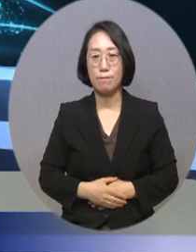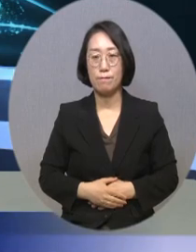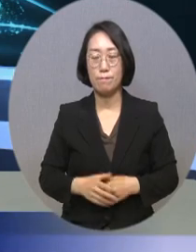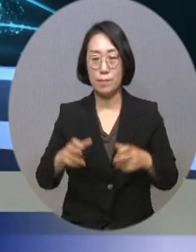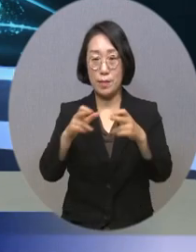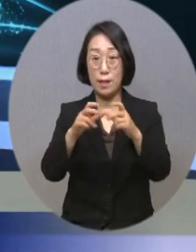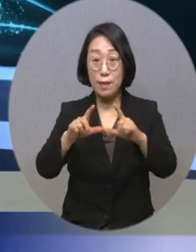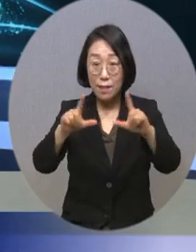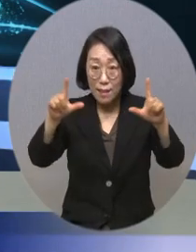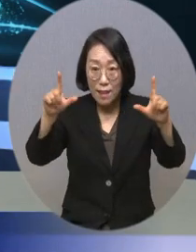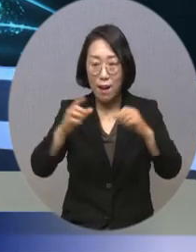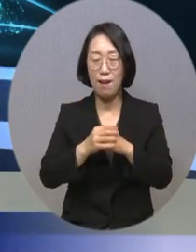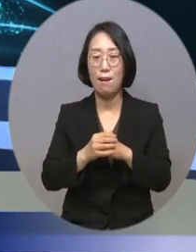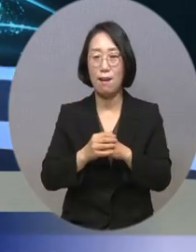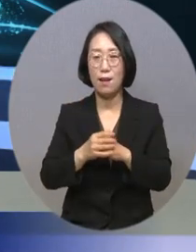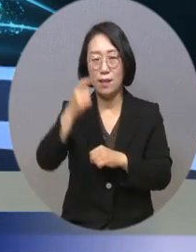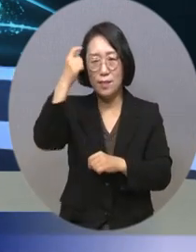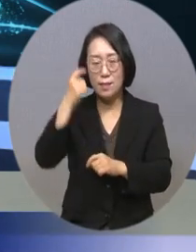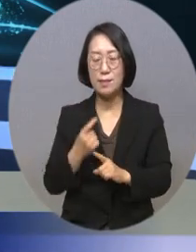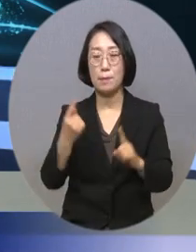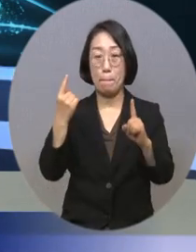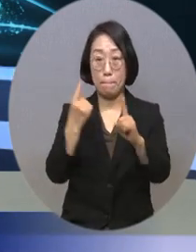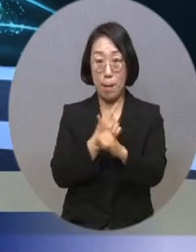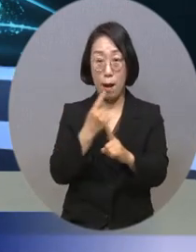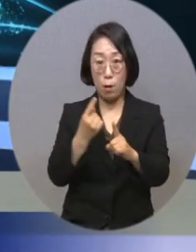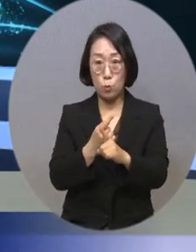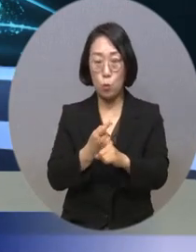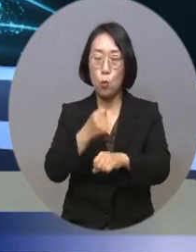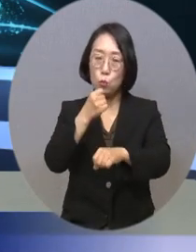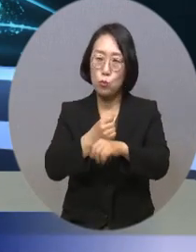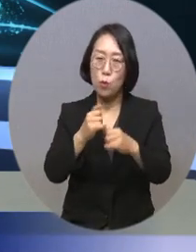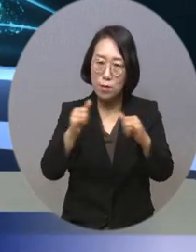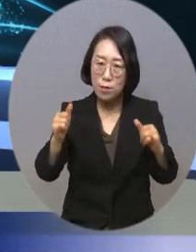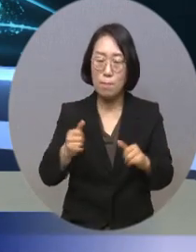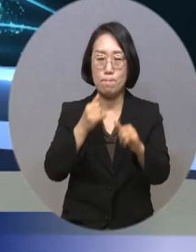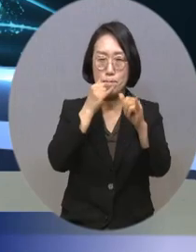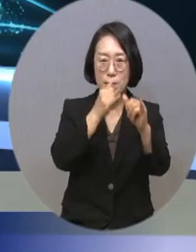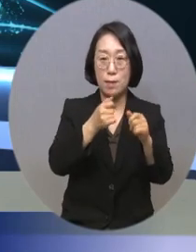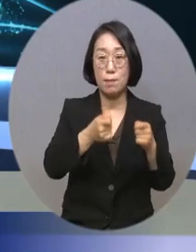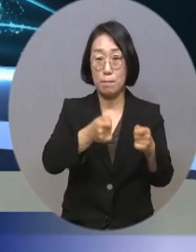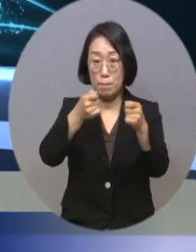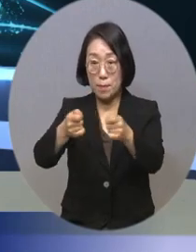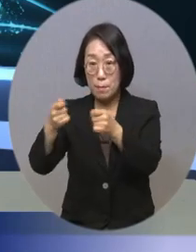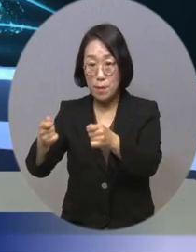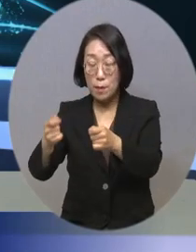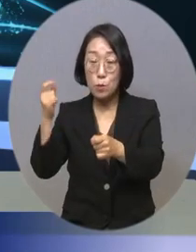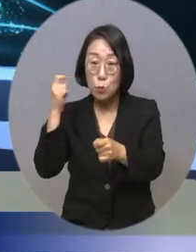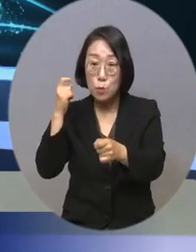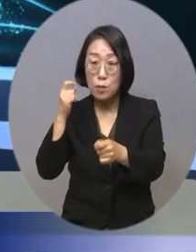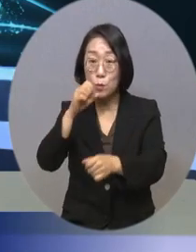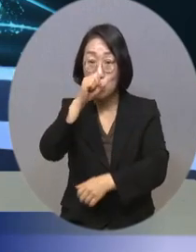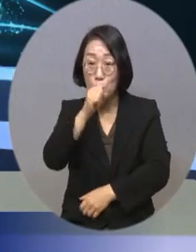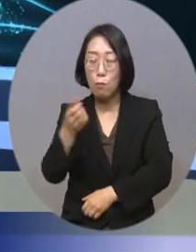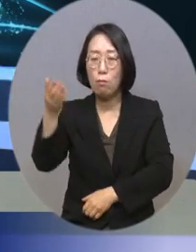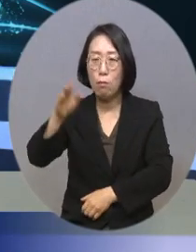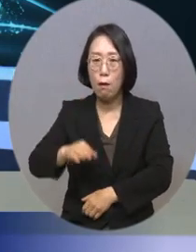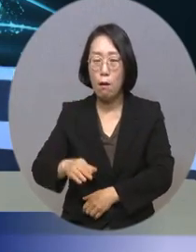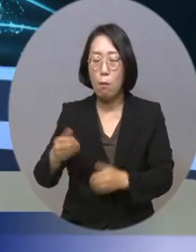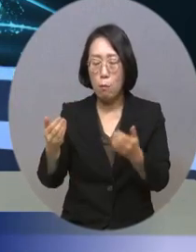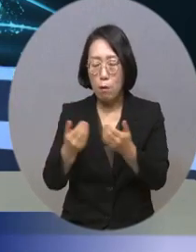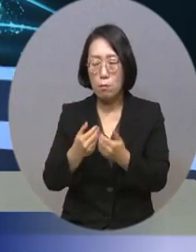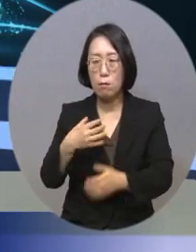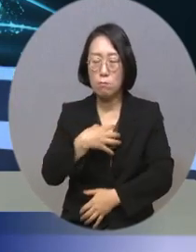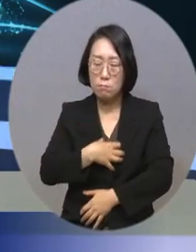장애인의 날을 맞아 장애인식 개선과 복지 유공자에 대한 포상 등의 밝은 소식도 있지만 한편에서는 눈물의